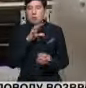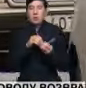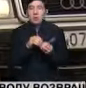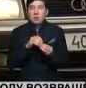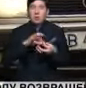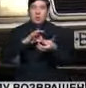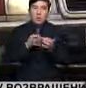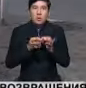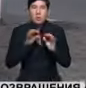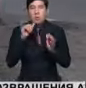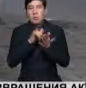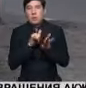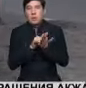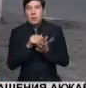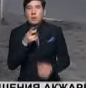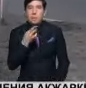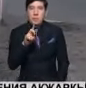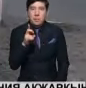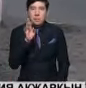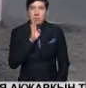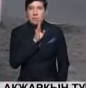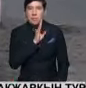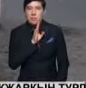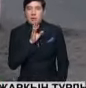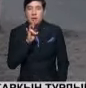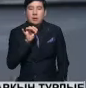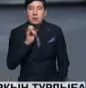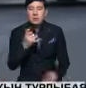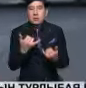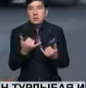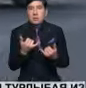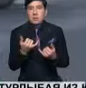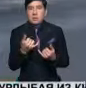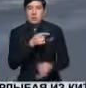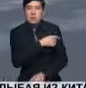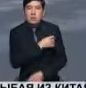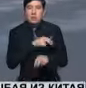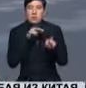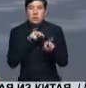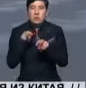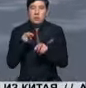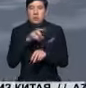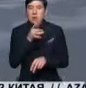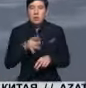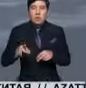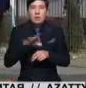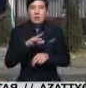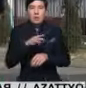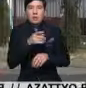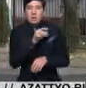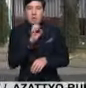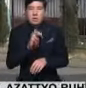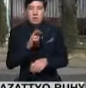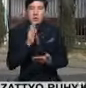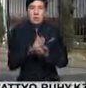разыскных мероприятий была установлена личность биологической матери ребенка. Она сейчас находится под медицинским наблюдением в районной больнице. Заведено